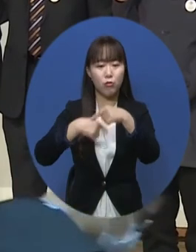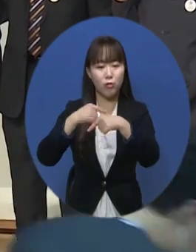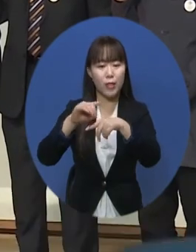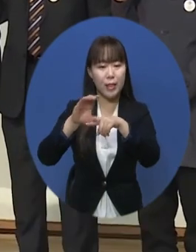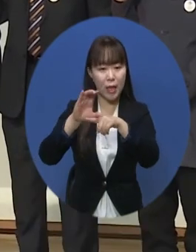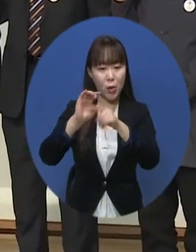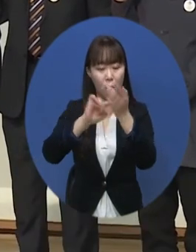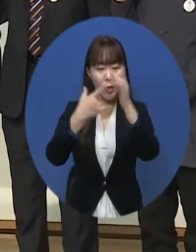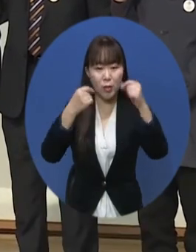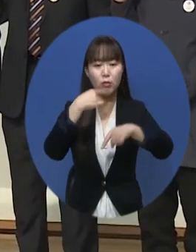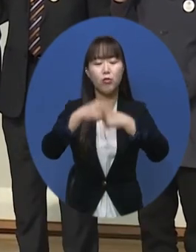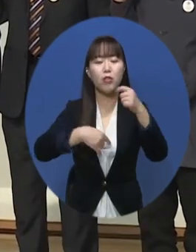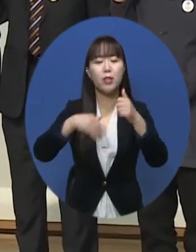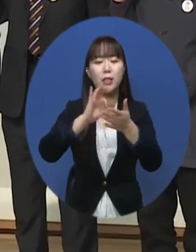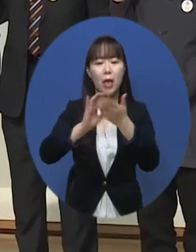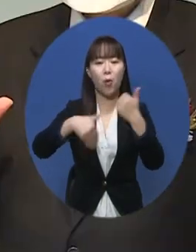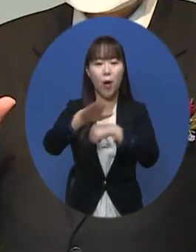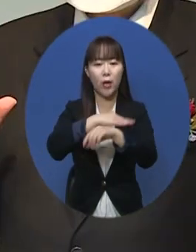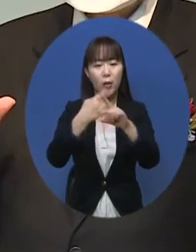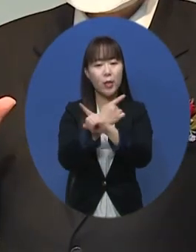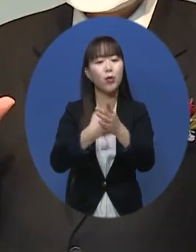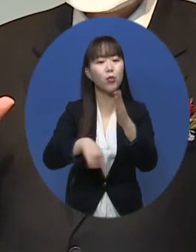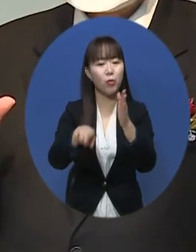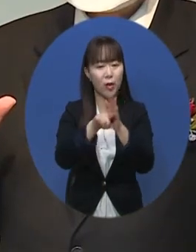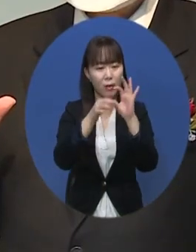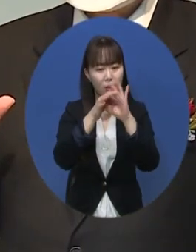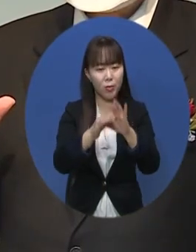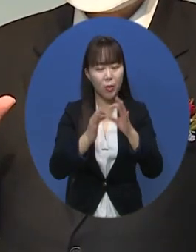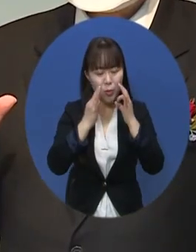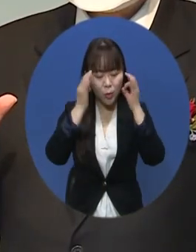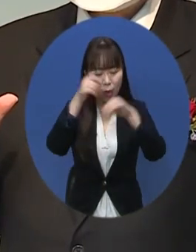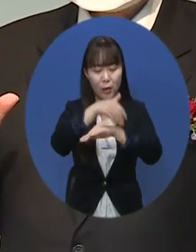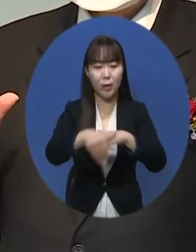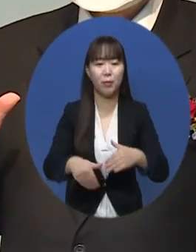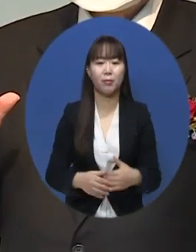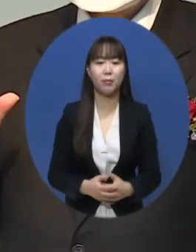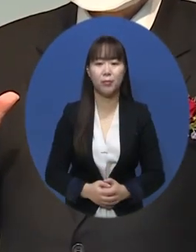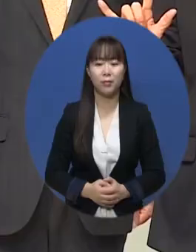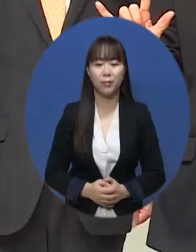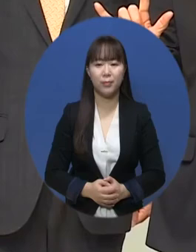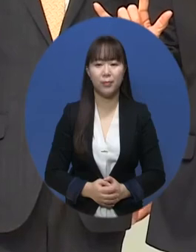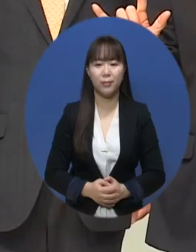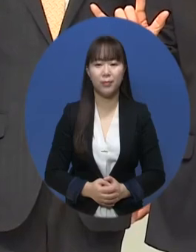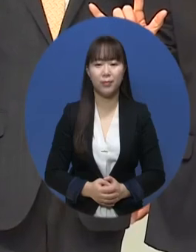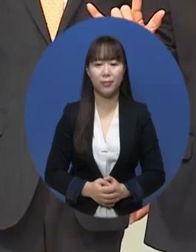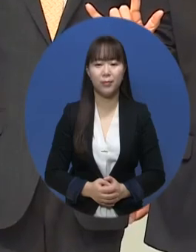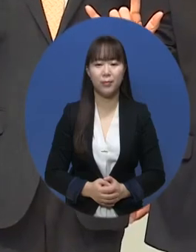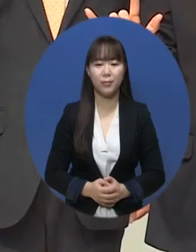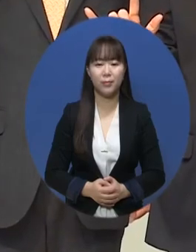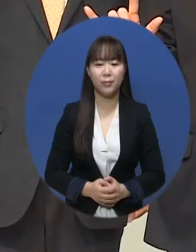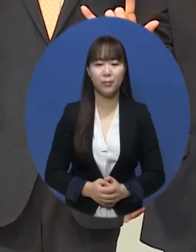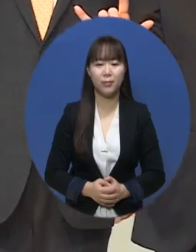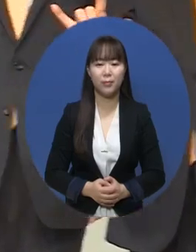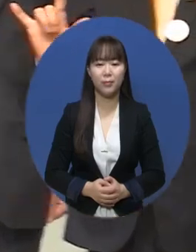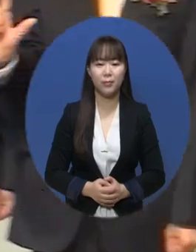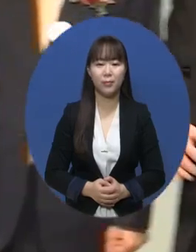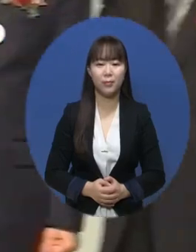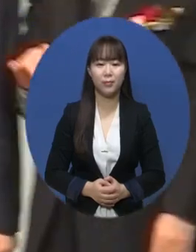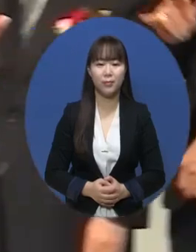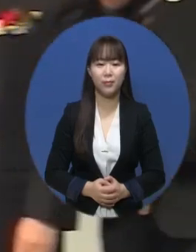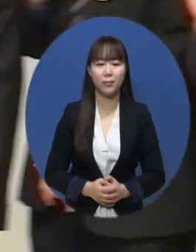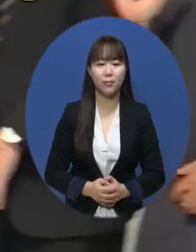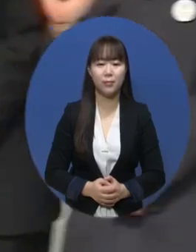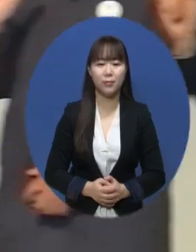수어사용 환경 개선을 위한 주속적인 노력에 나설 예정입니다. 복지TV 뉴스 박성용입니다.